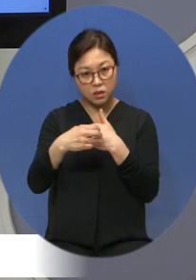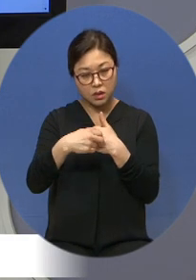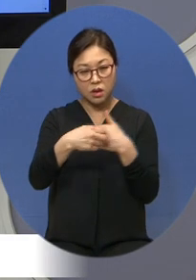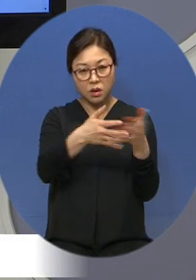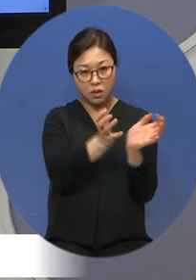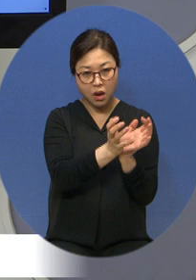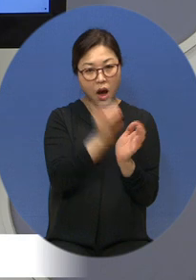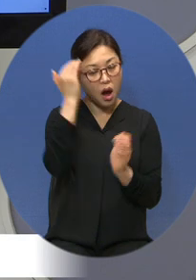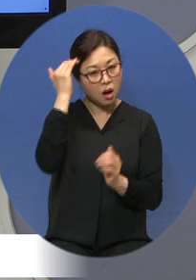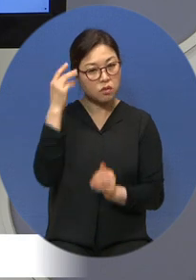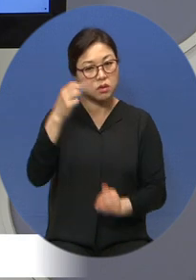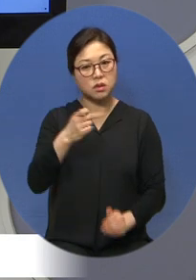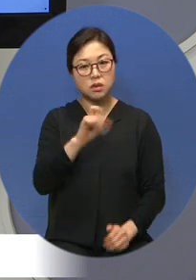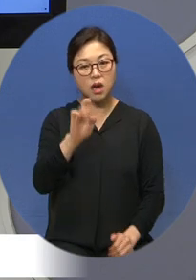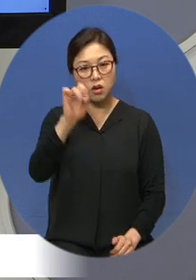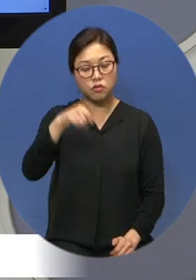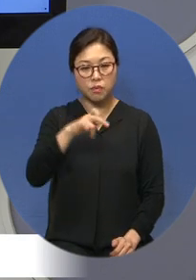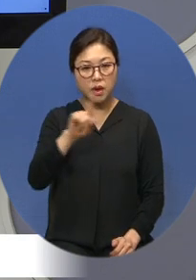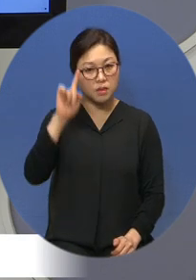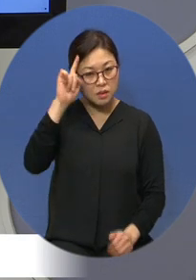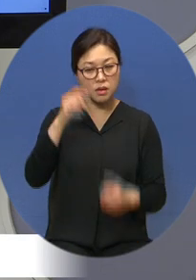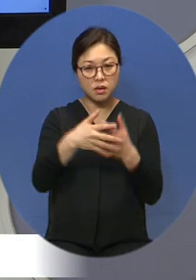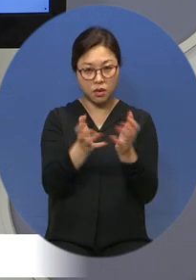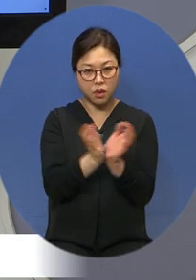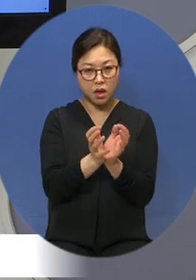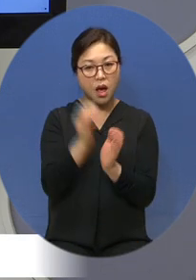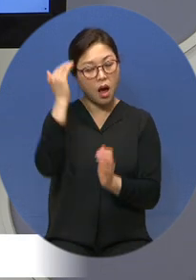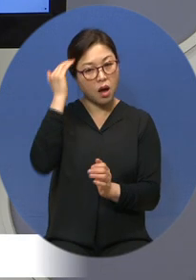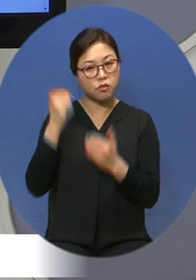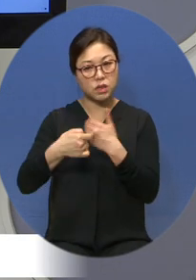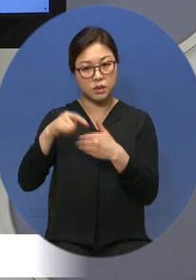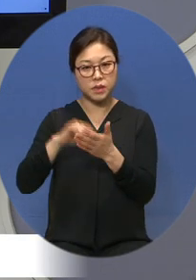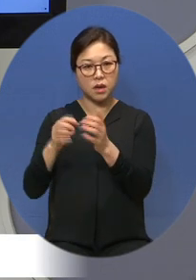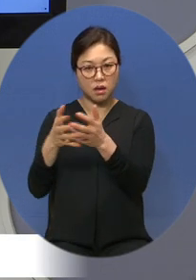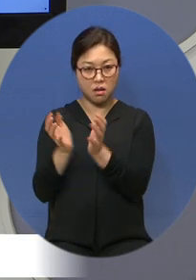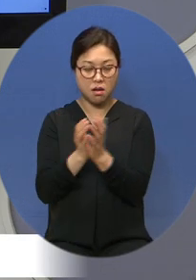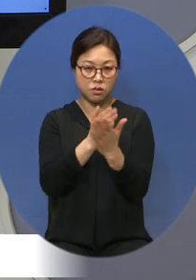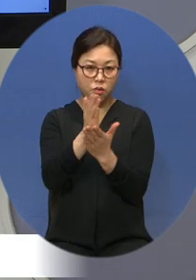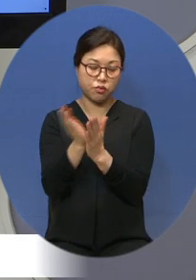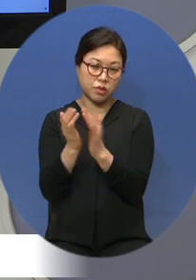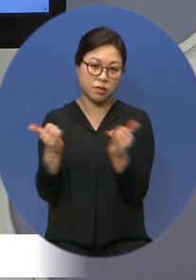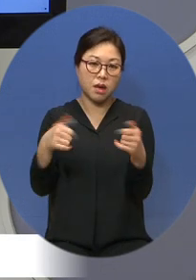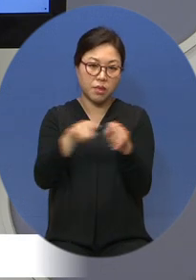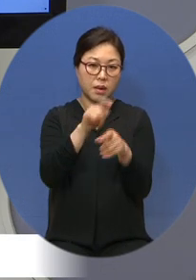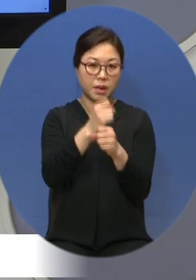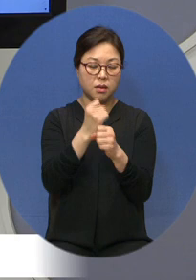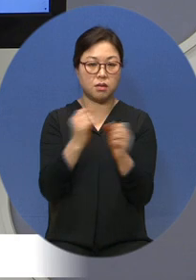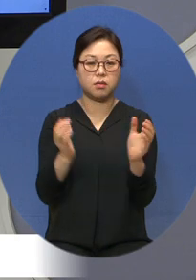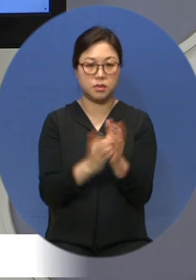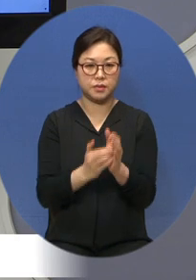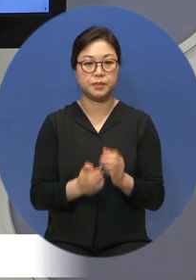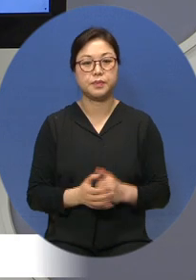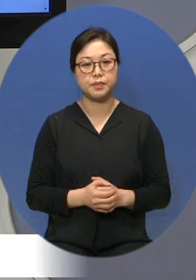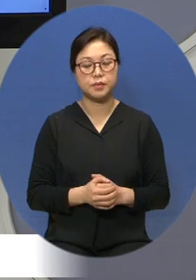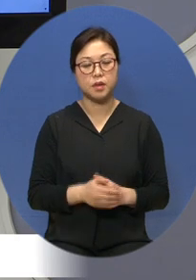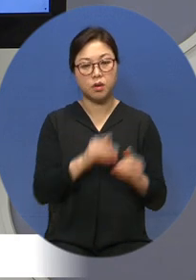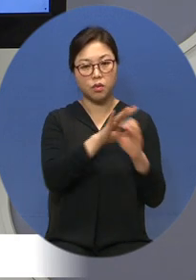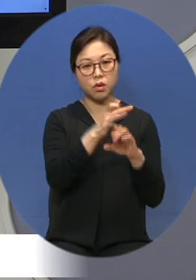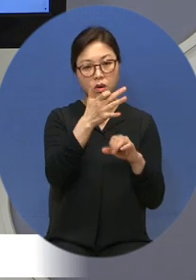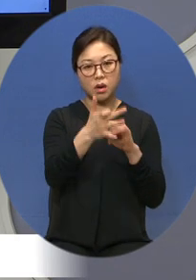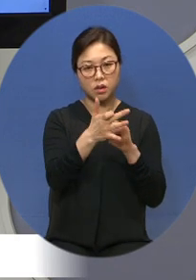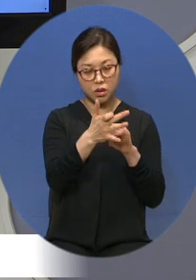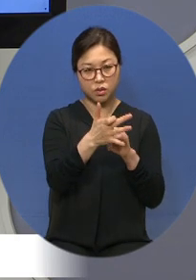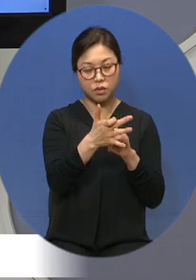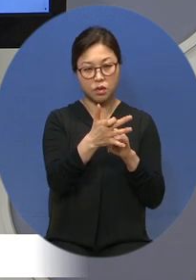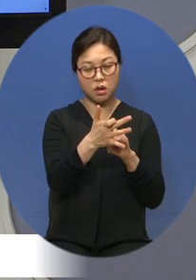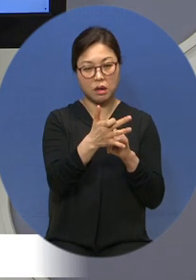한국 트라우마 스트레스 학회 한국 심리학회 등 전문가들과 함께 마련했는데요 우선 콜은 알고 방역